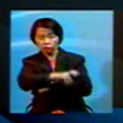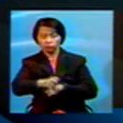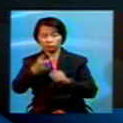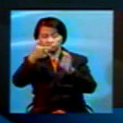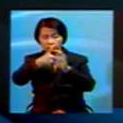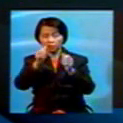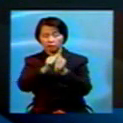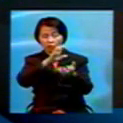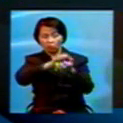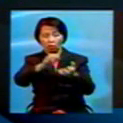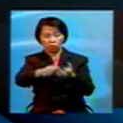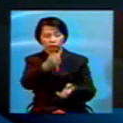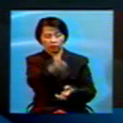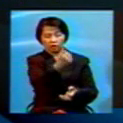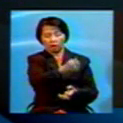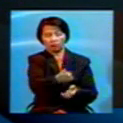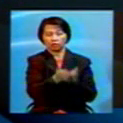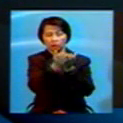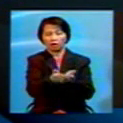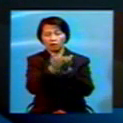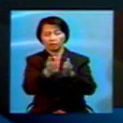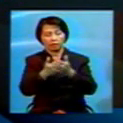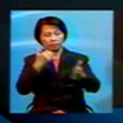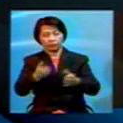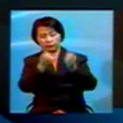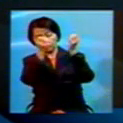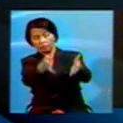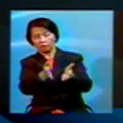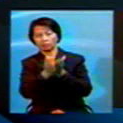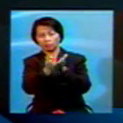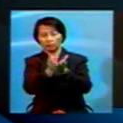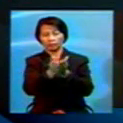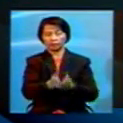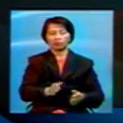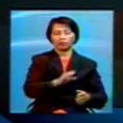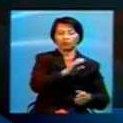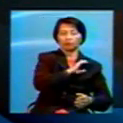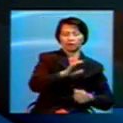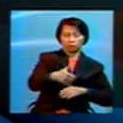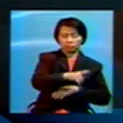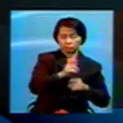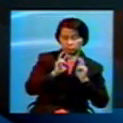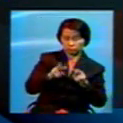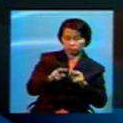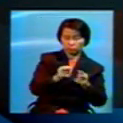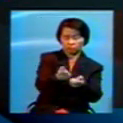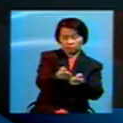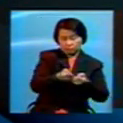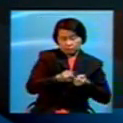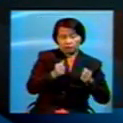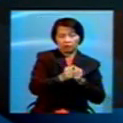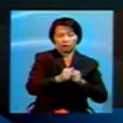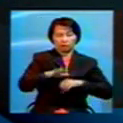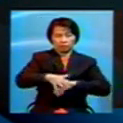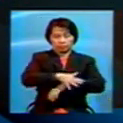minyak dan merosakkan peralatan navigasi kapal sebelum meninggalkan kapal KD Terengganu sedang membantu menggerakkan kapal terbabit ke